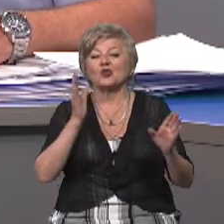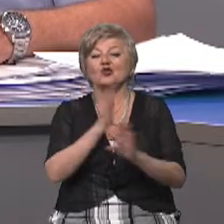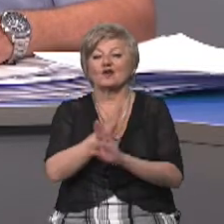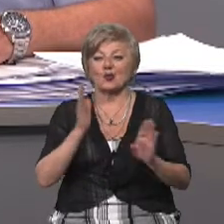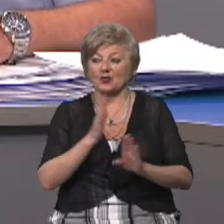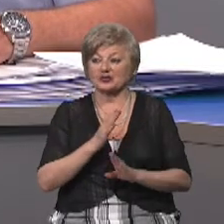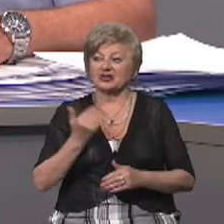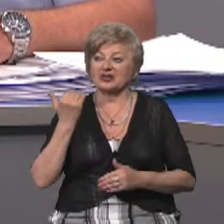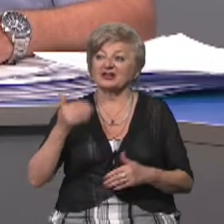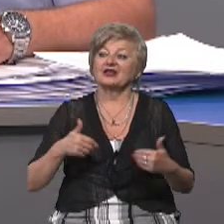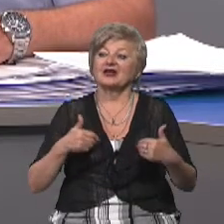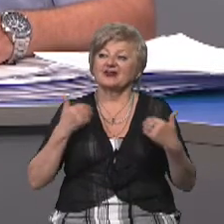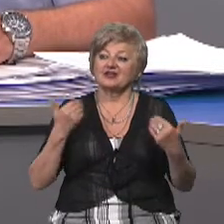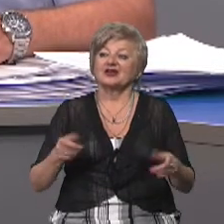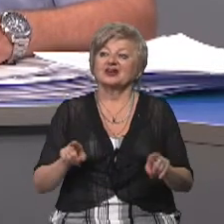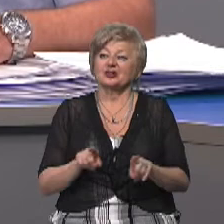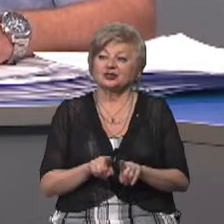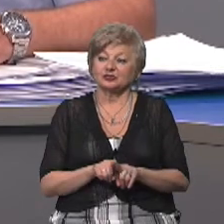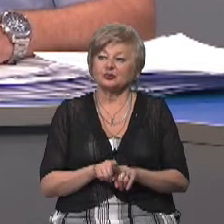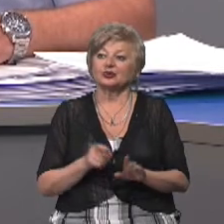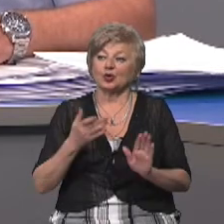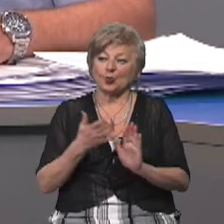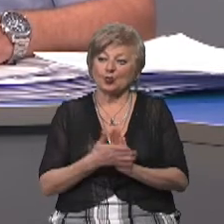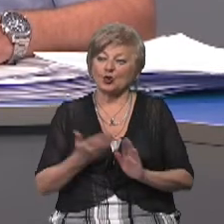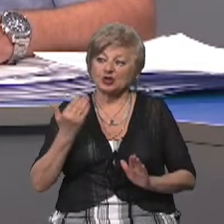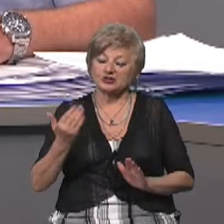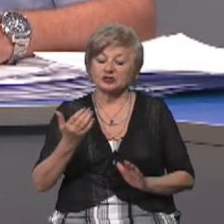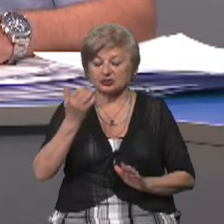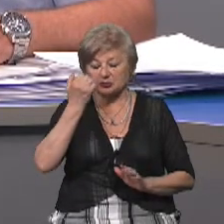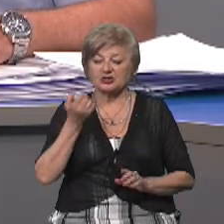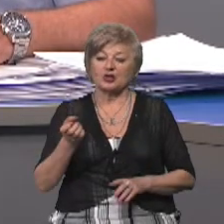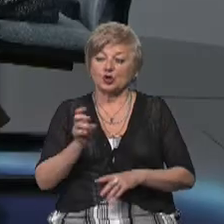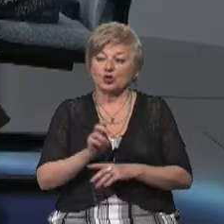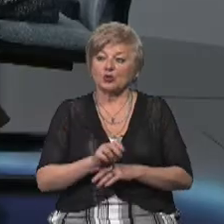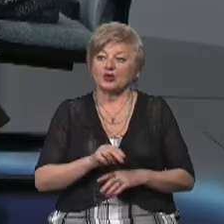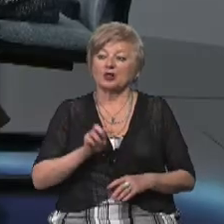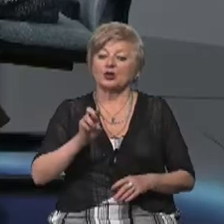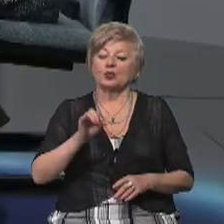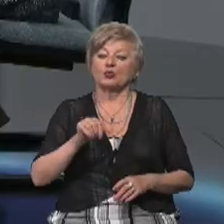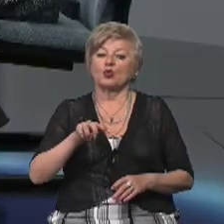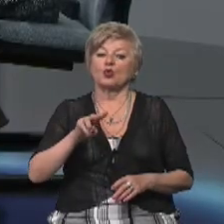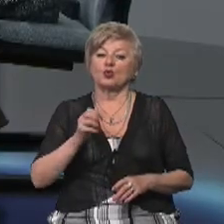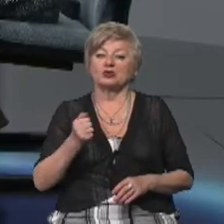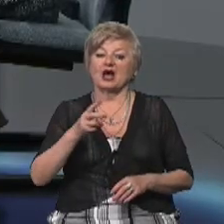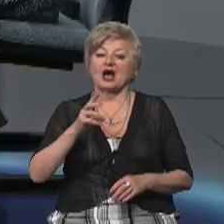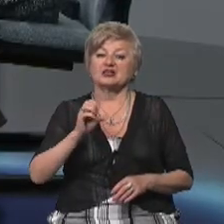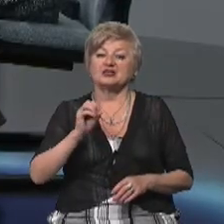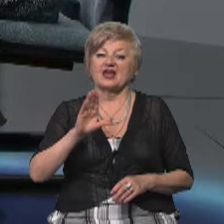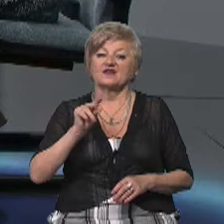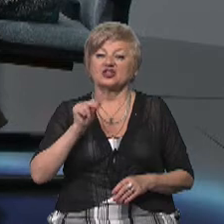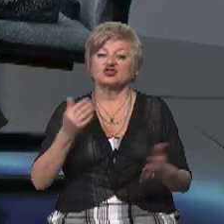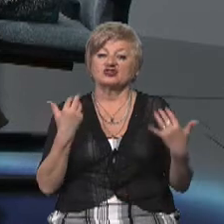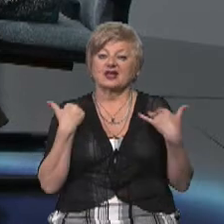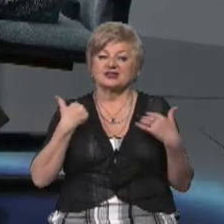Євгене. І вітаю в студії вперше, наскільки я розумію, спасибі, що прийшли. Отже, з нами Павло Буланович,